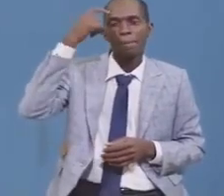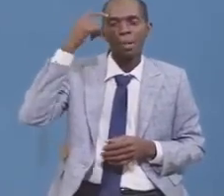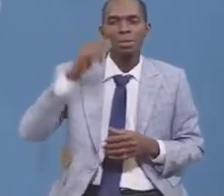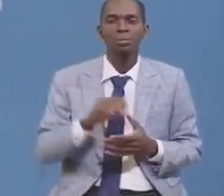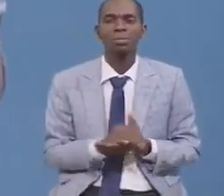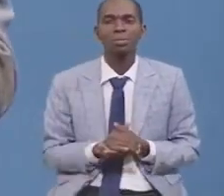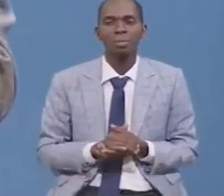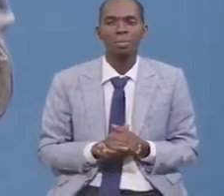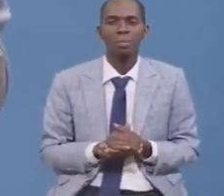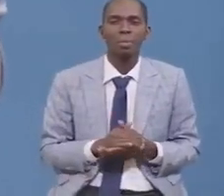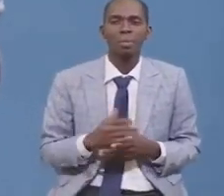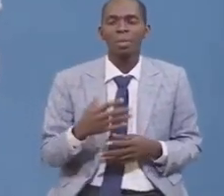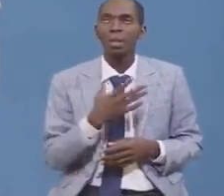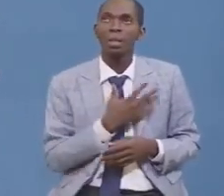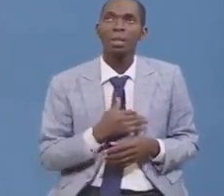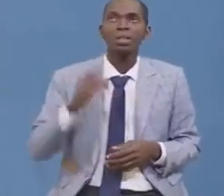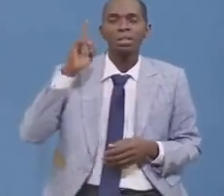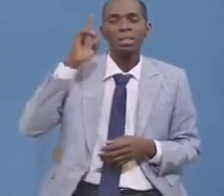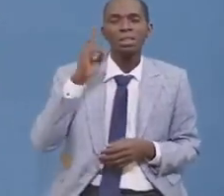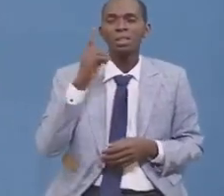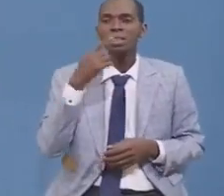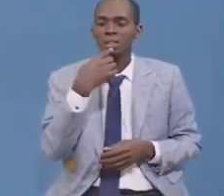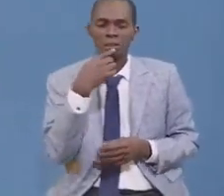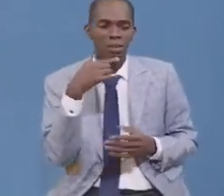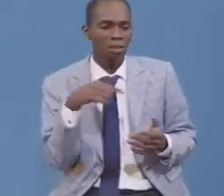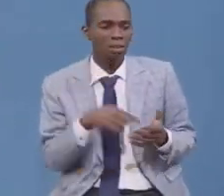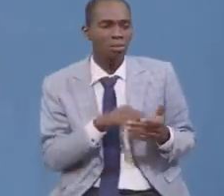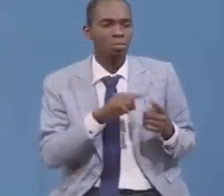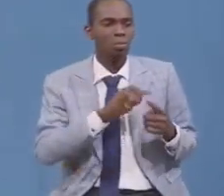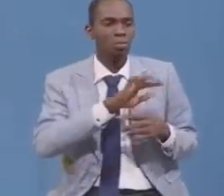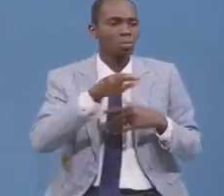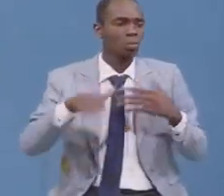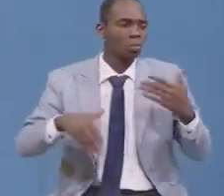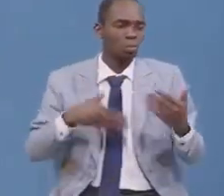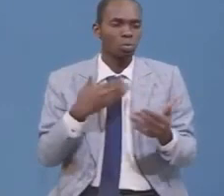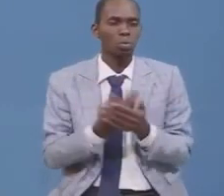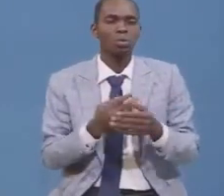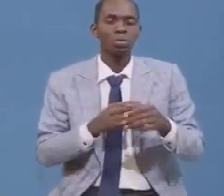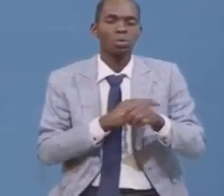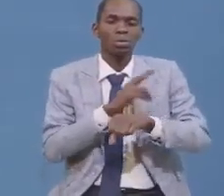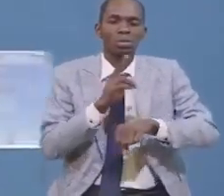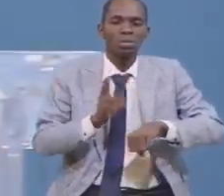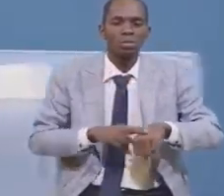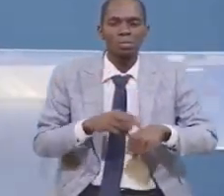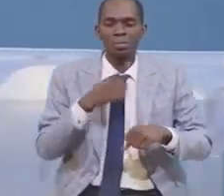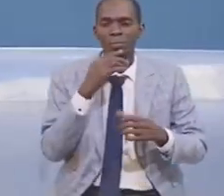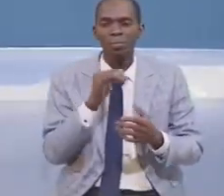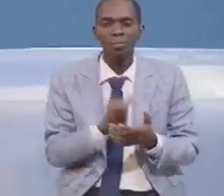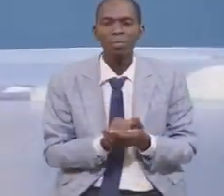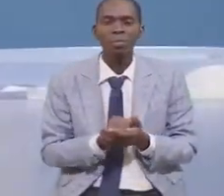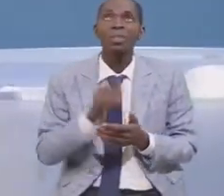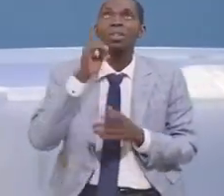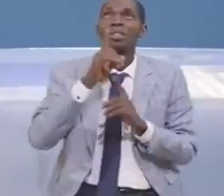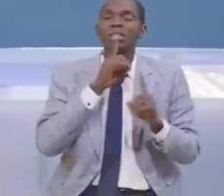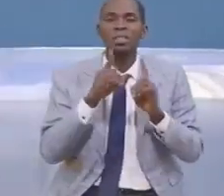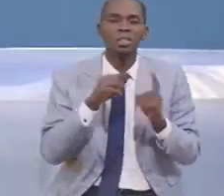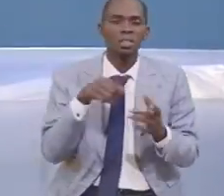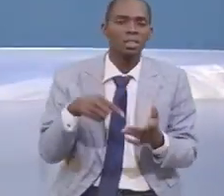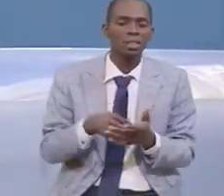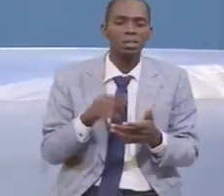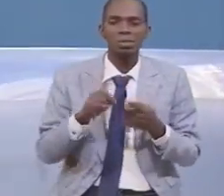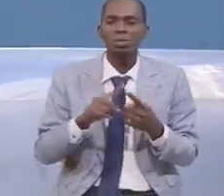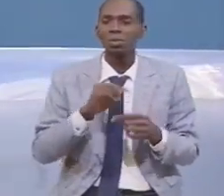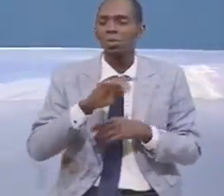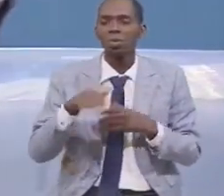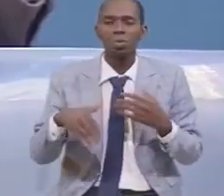ఉంది? And he says this to the whole nation. ఆయన దీనిని సకల దేశాలకు తెలియజేస్తున్నాడు. To the whole world. సకల